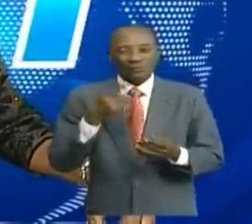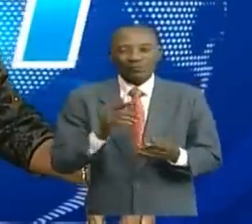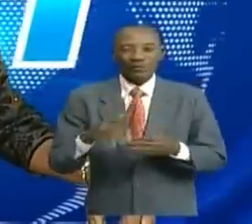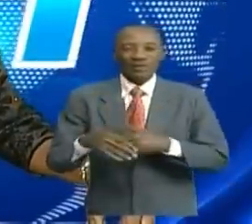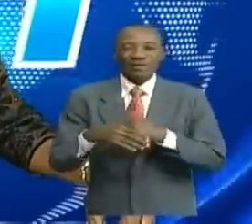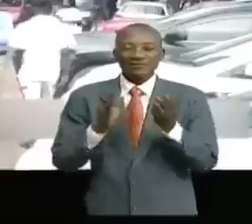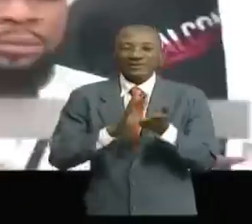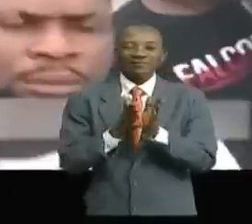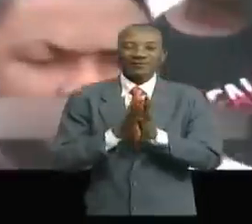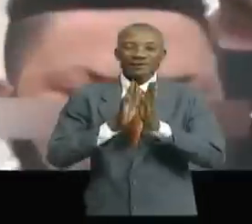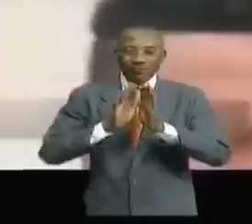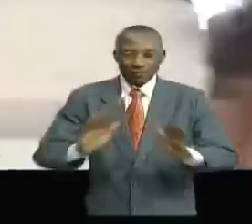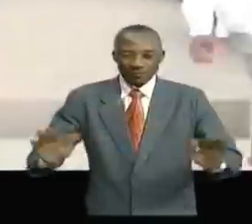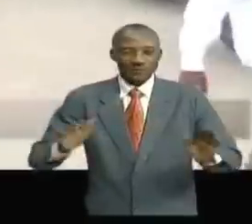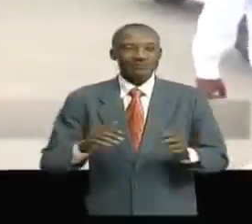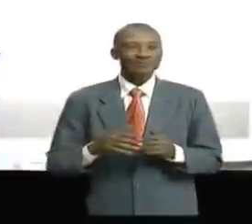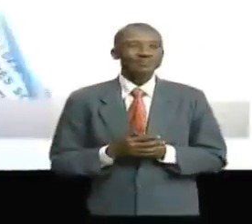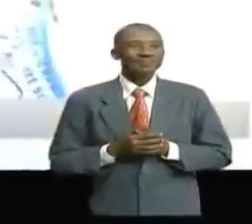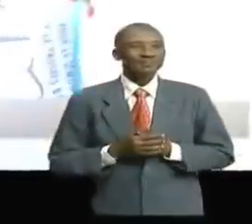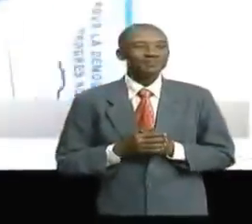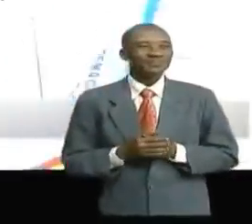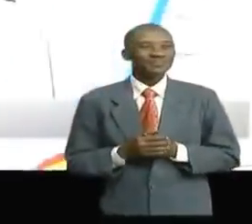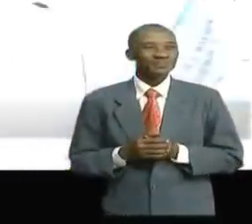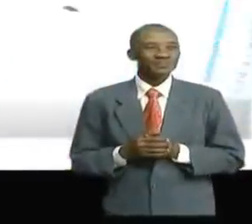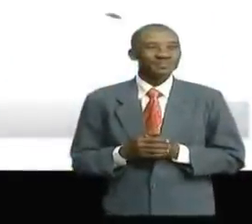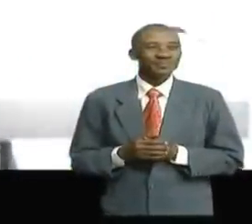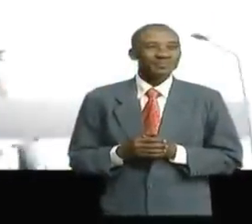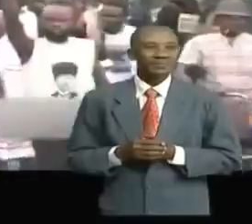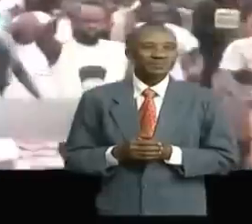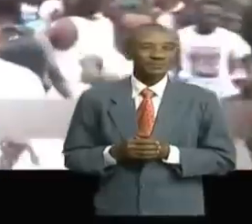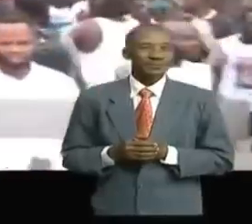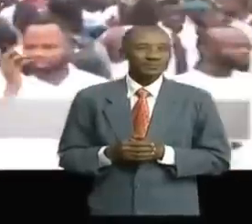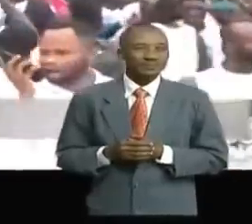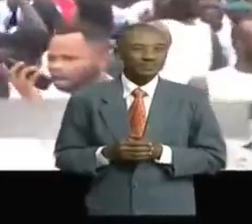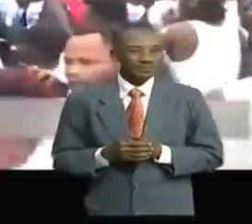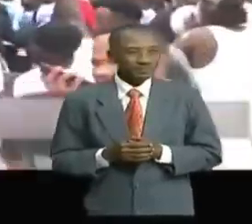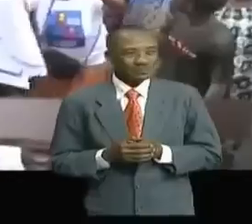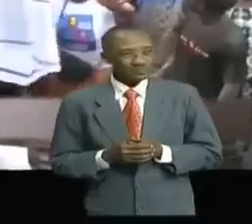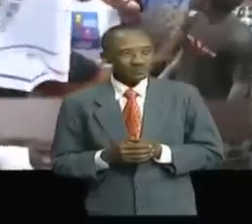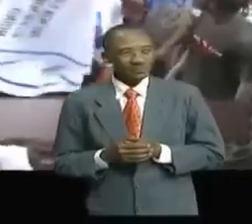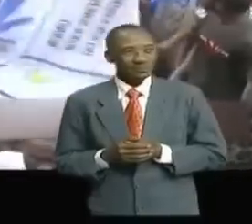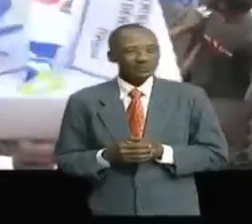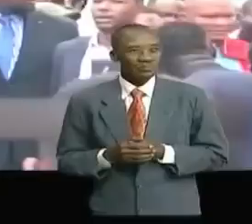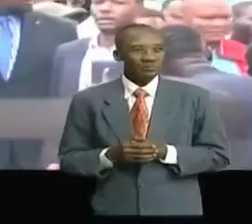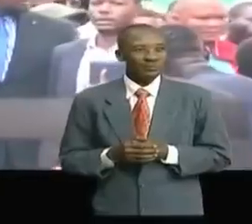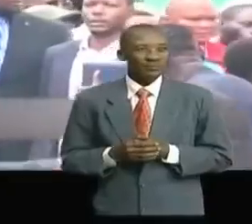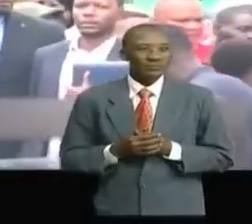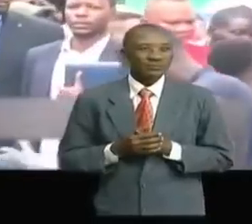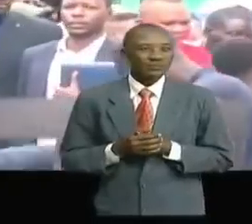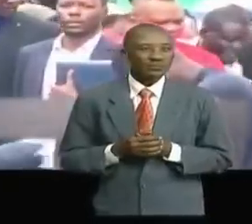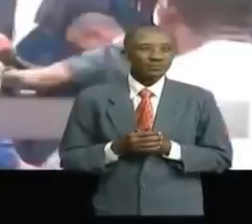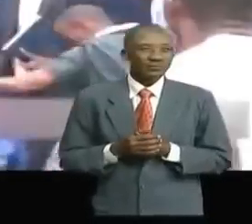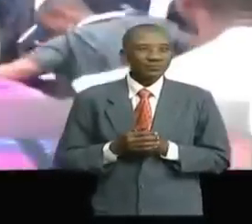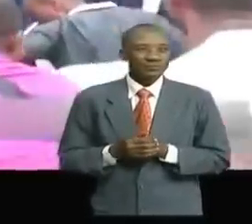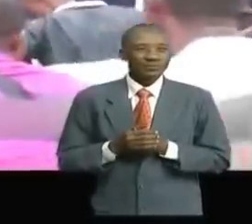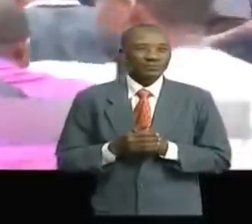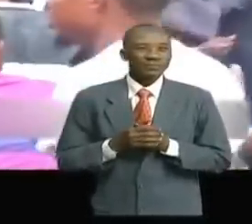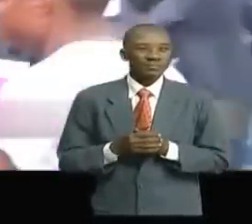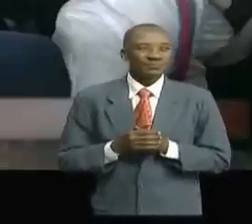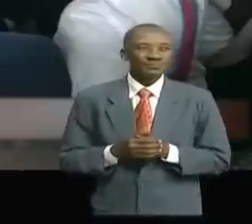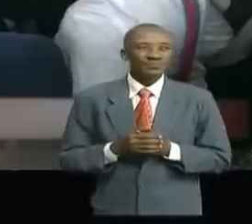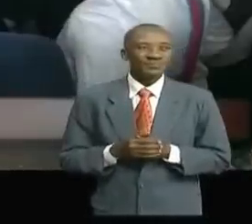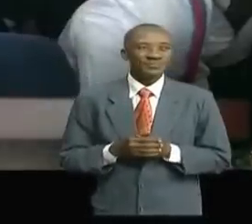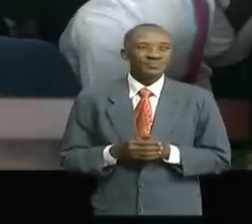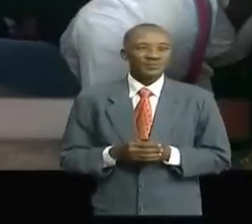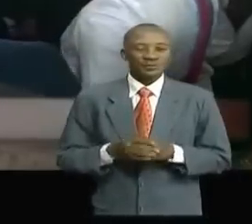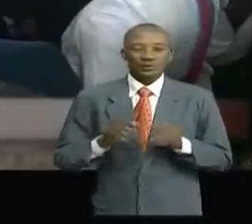Kitiki. Après nomination par le président de la République et la notification du ministre de l'Intérieur, le bourgmestre de Kalamu, Charlie Louboya,